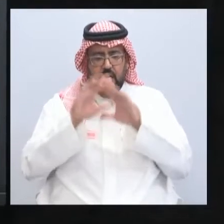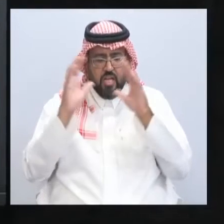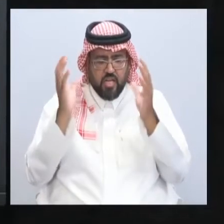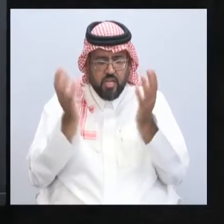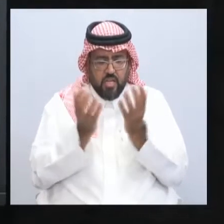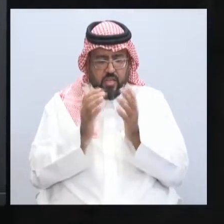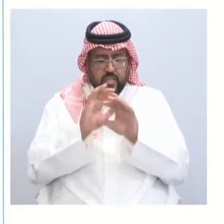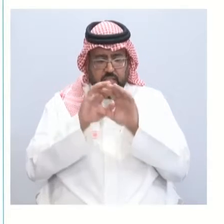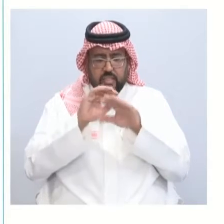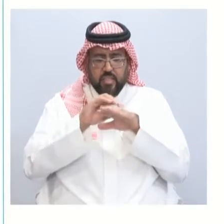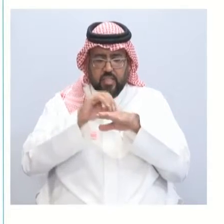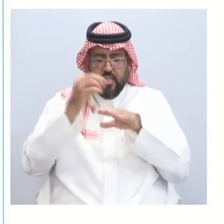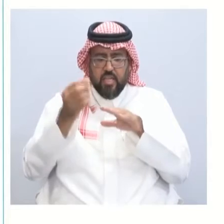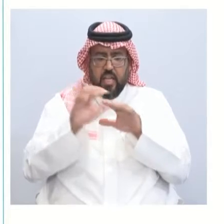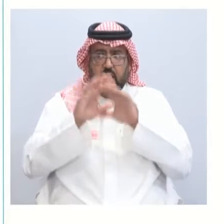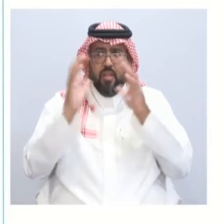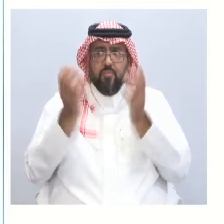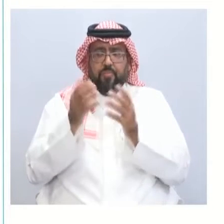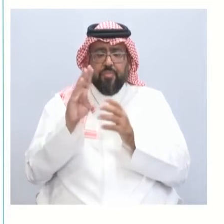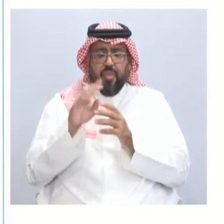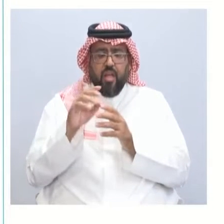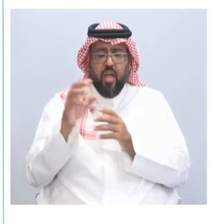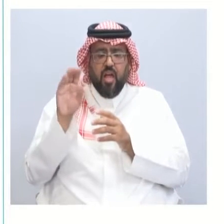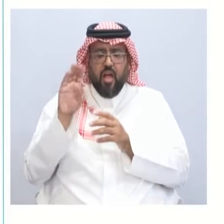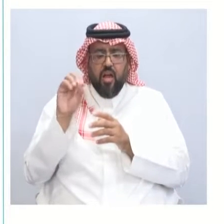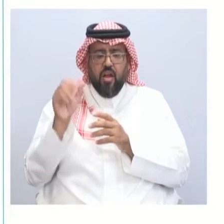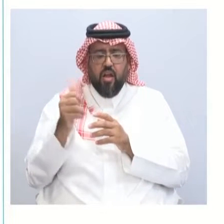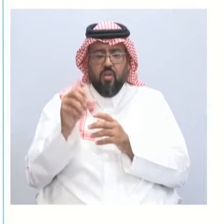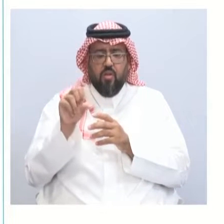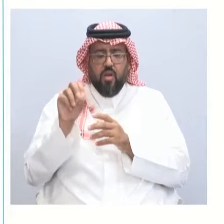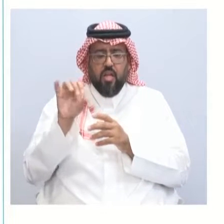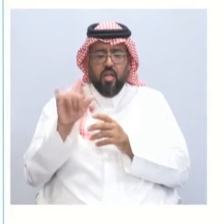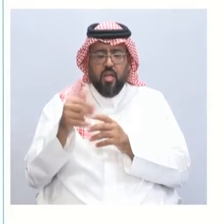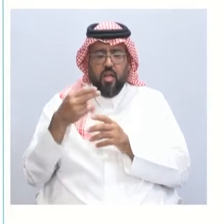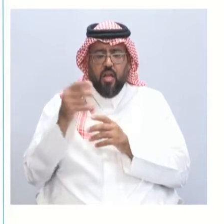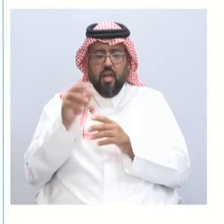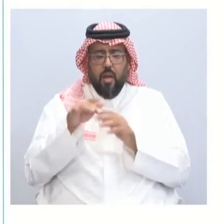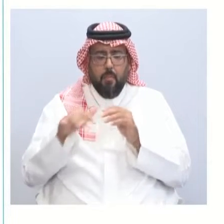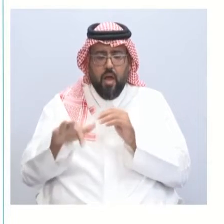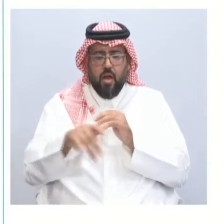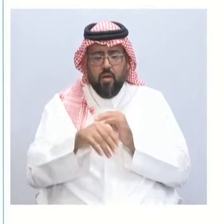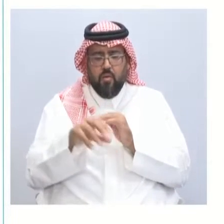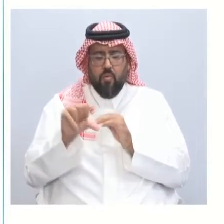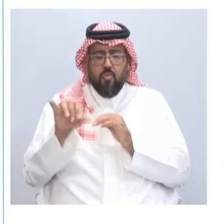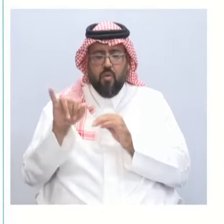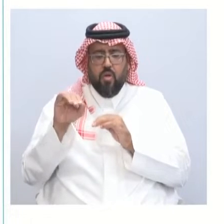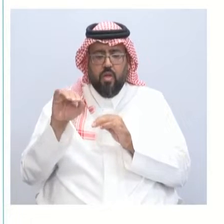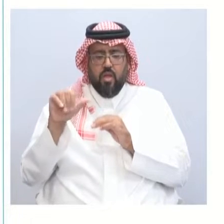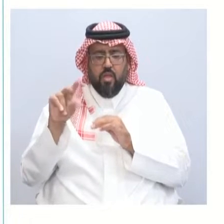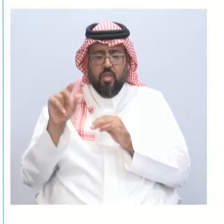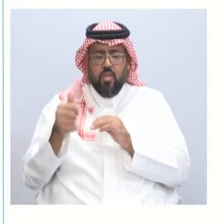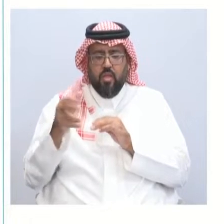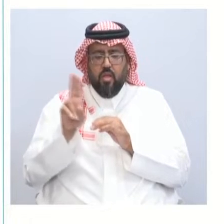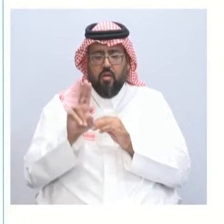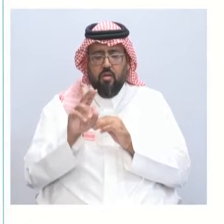الصلبه التي تكون القارات وقيعان البحار والمحيطات